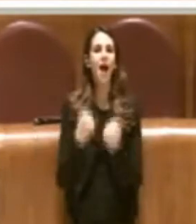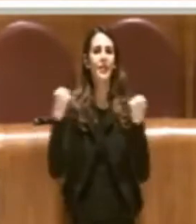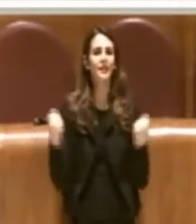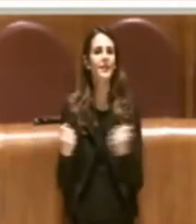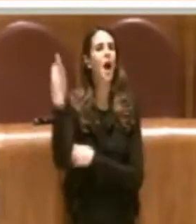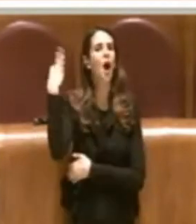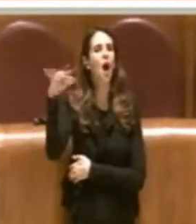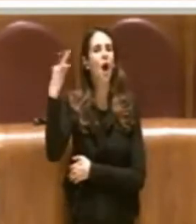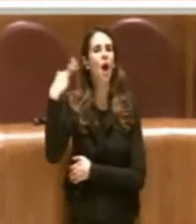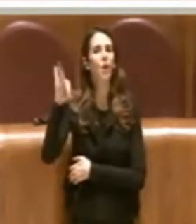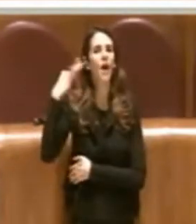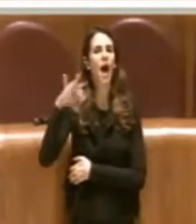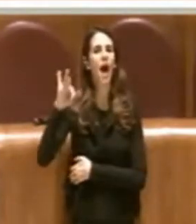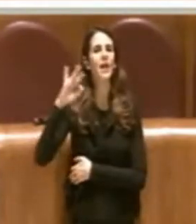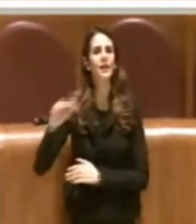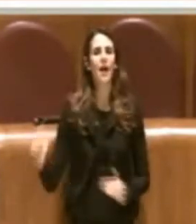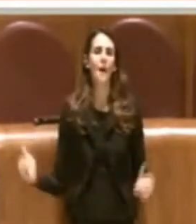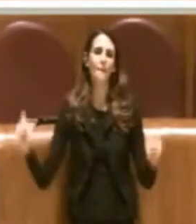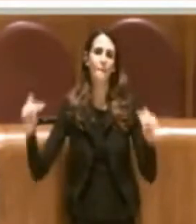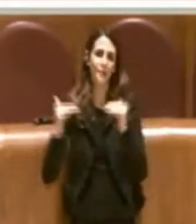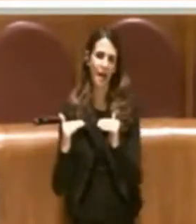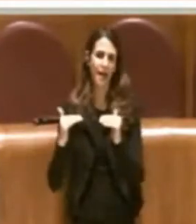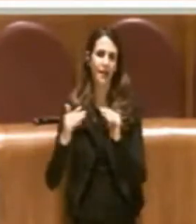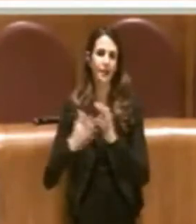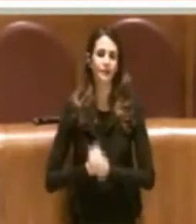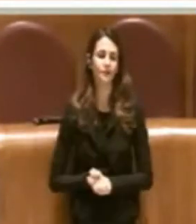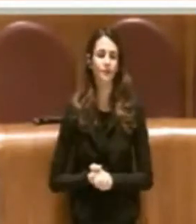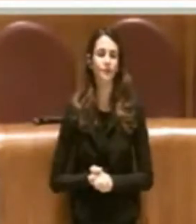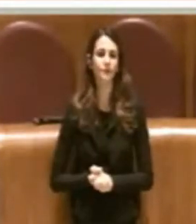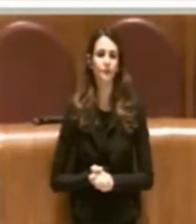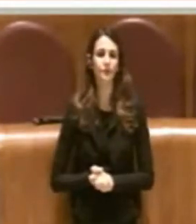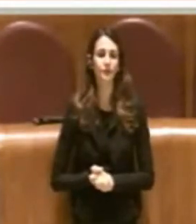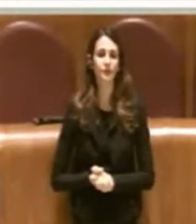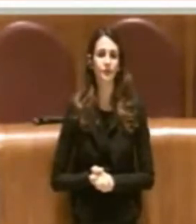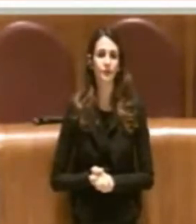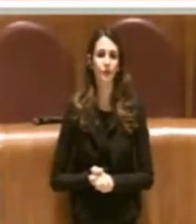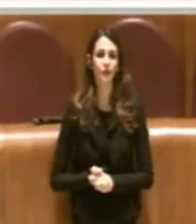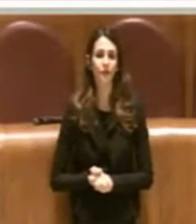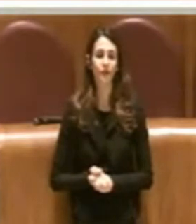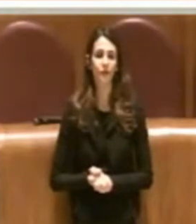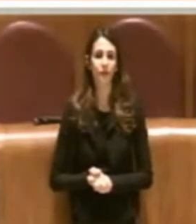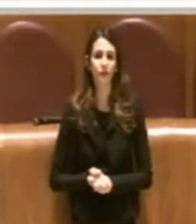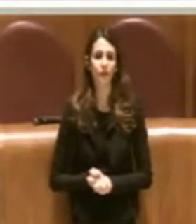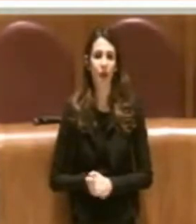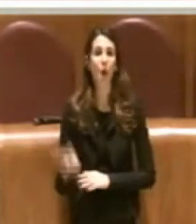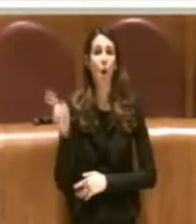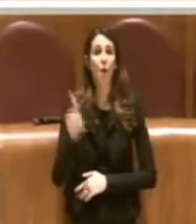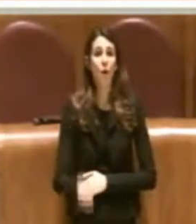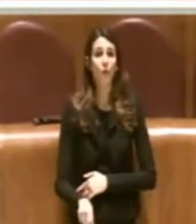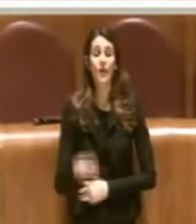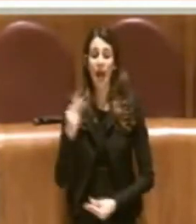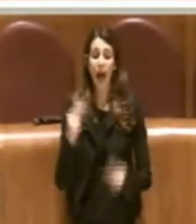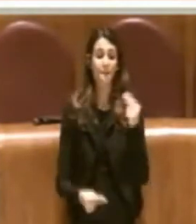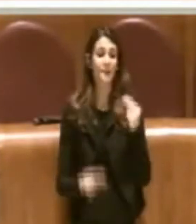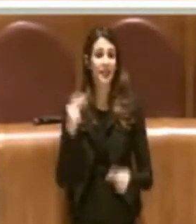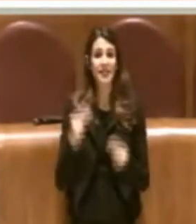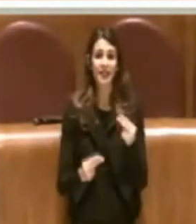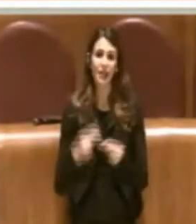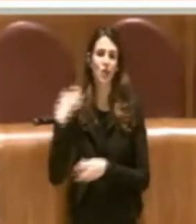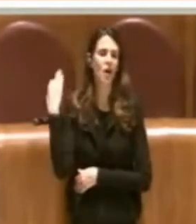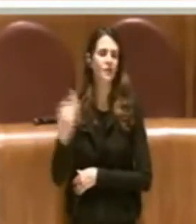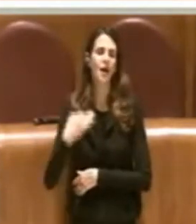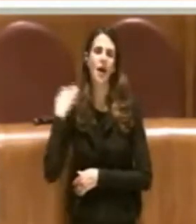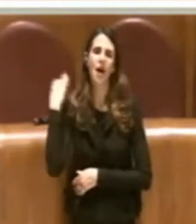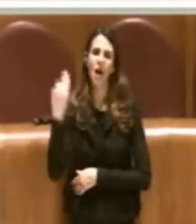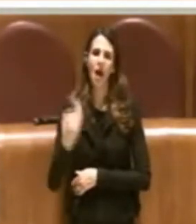qualità sempre maggiore e far sì che l'azione di questa amministrazione, che è da sempre stata